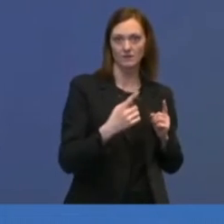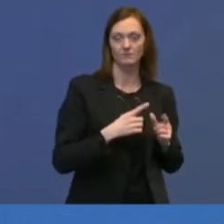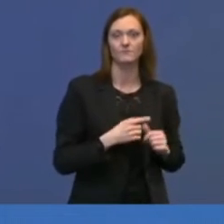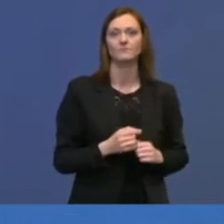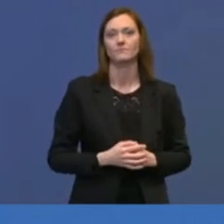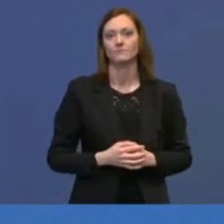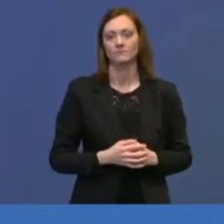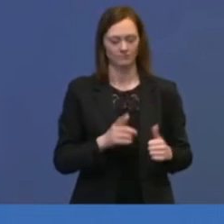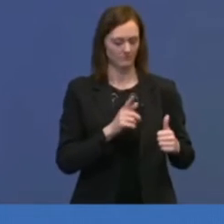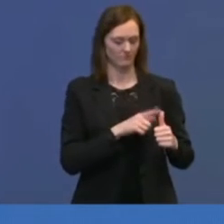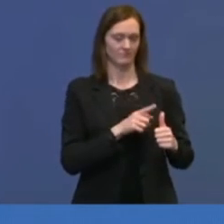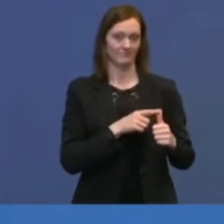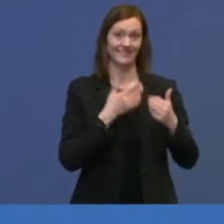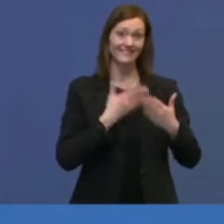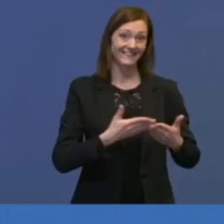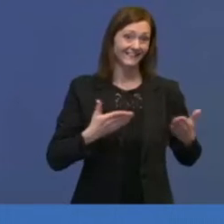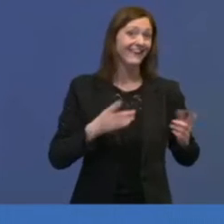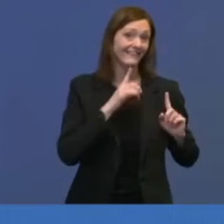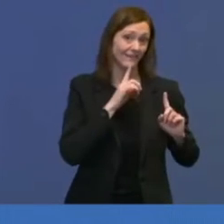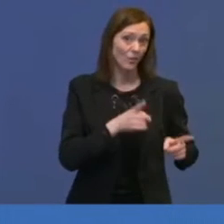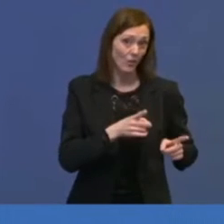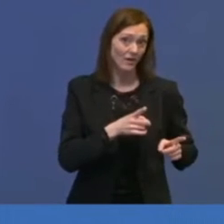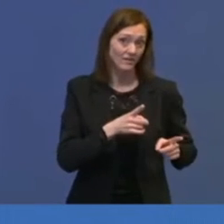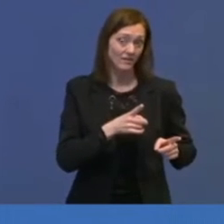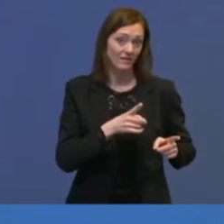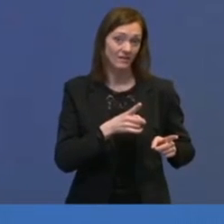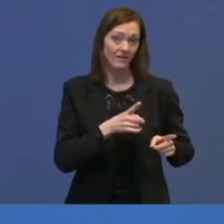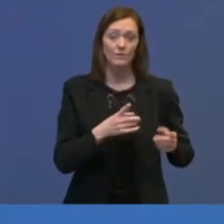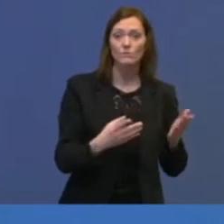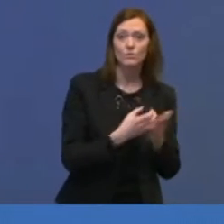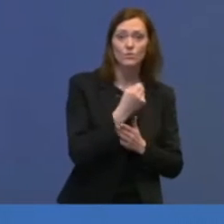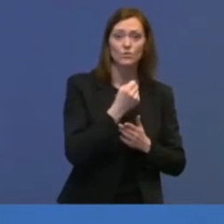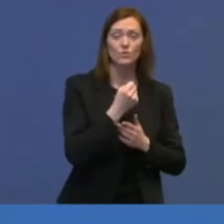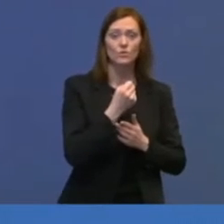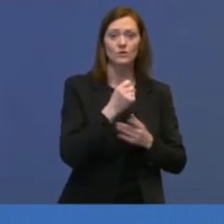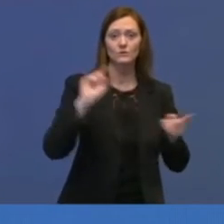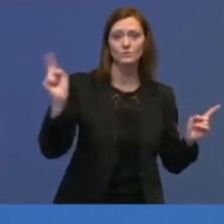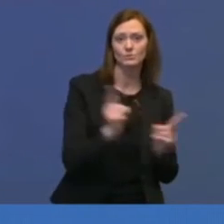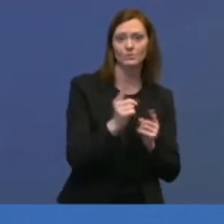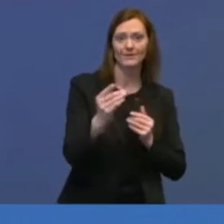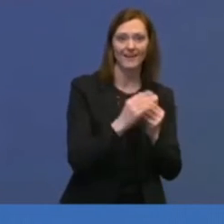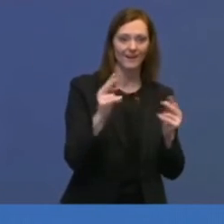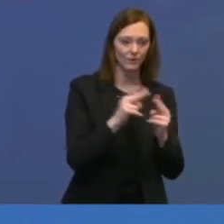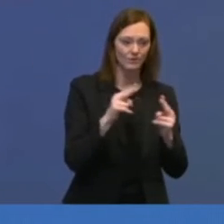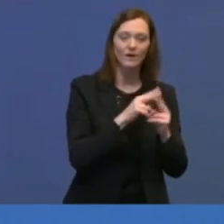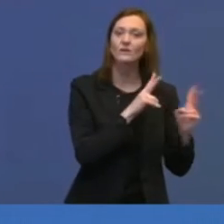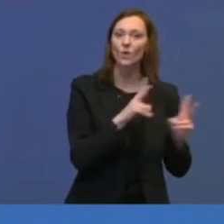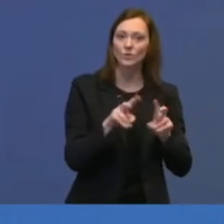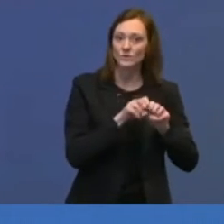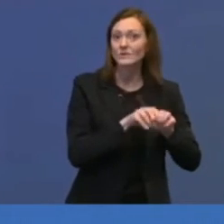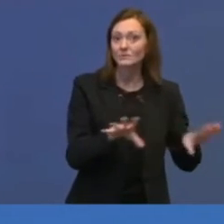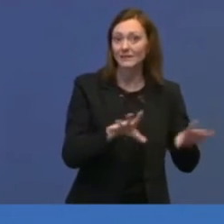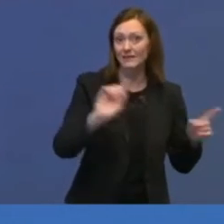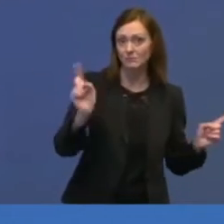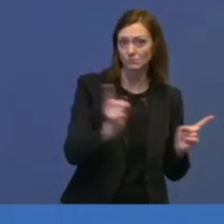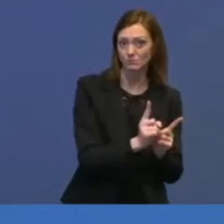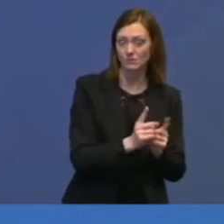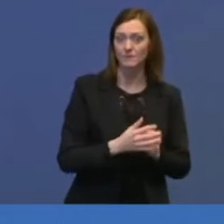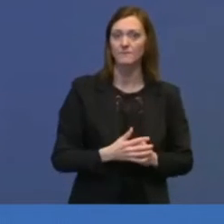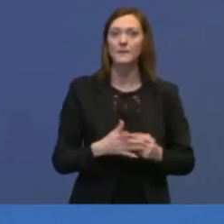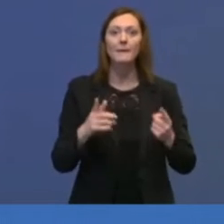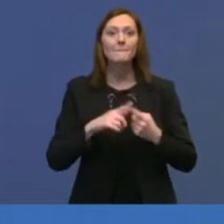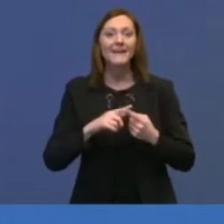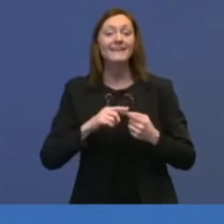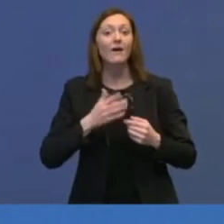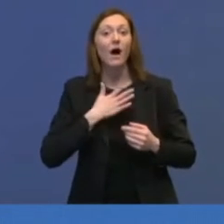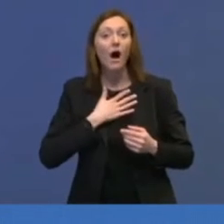Wa talo gud oo yaraynaysa isu do wansha hatadka iyo isqaasinta uudurka ee ka dalanaysa. Lakin